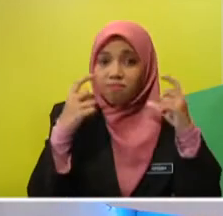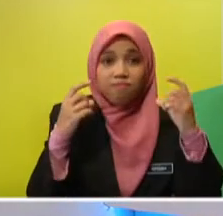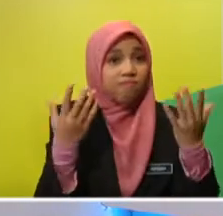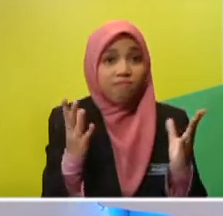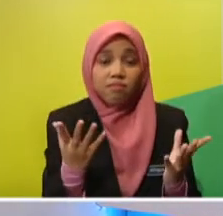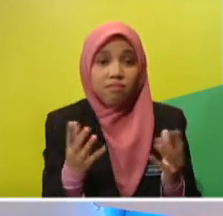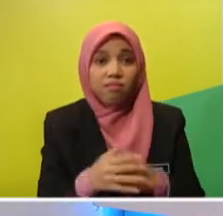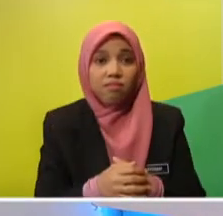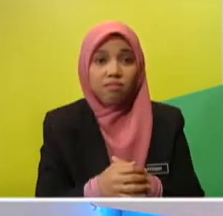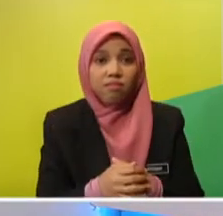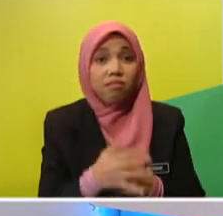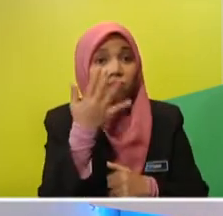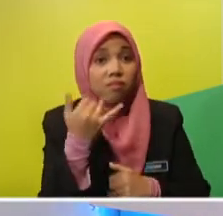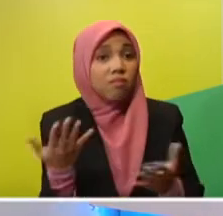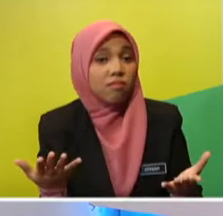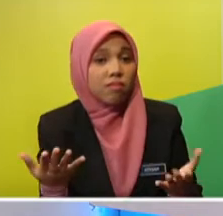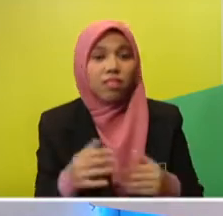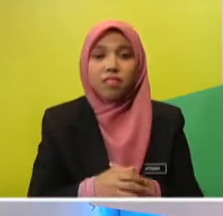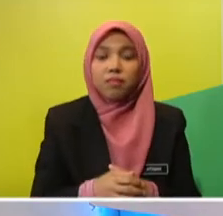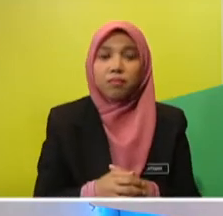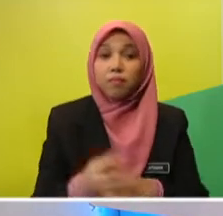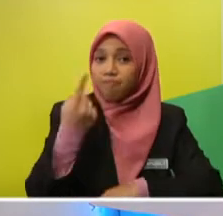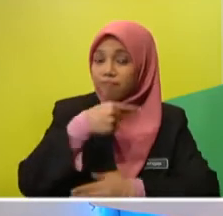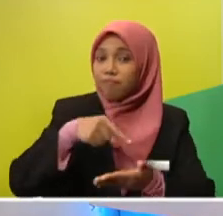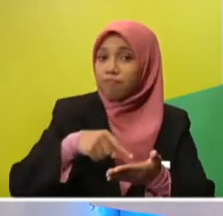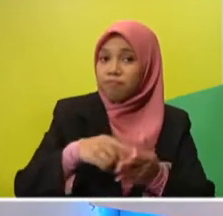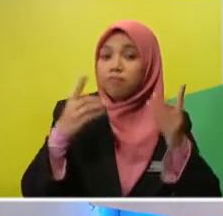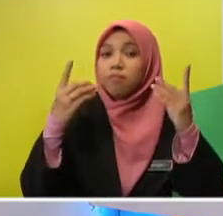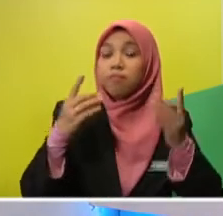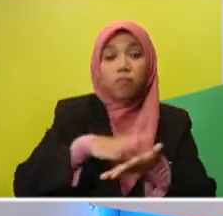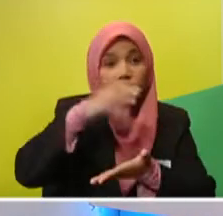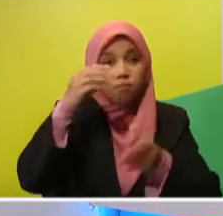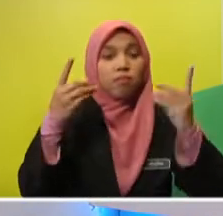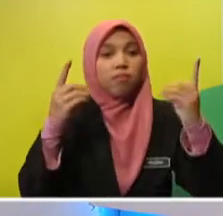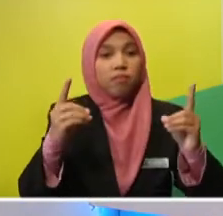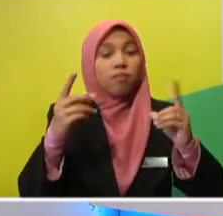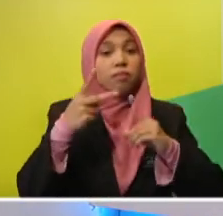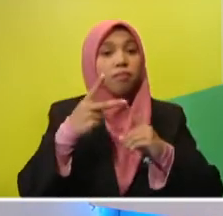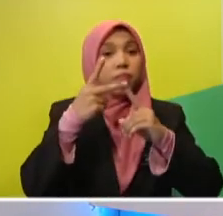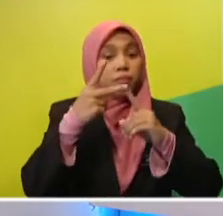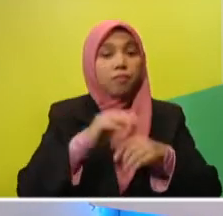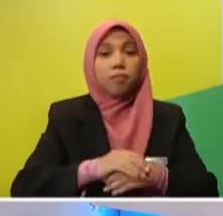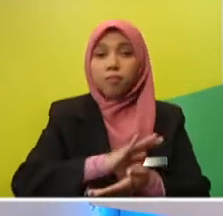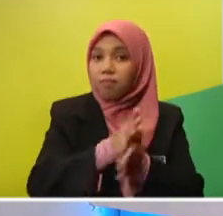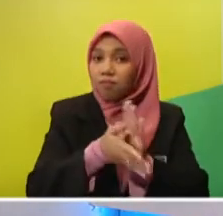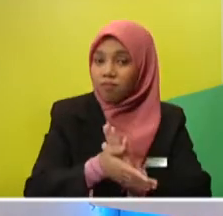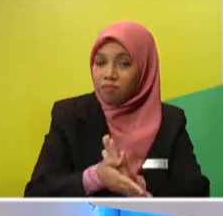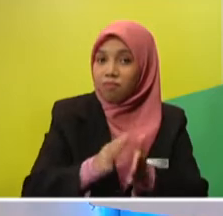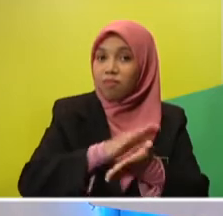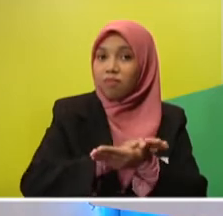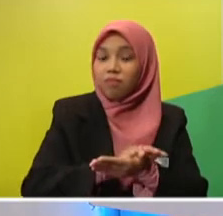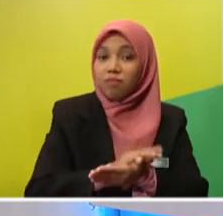Memandangkan ini merupakan slot pendidikan khas, jadi Cikgu Nadia, Cikgu Nurul dan juga Kak Rina dibenarkan untuk